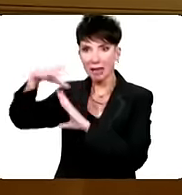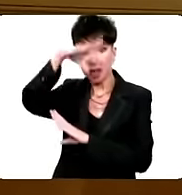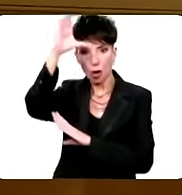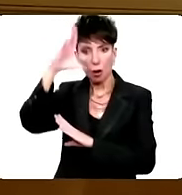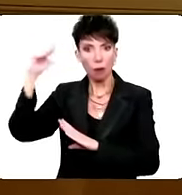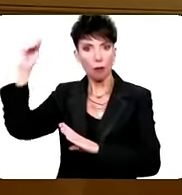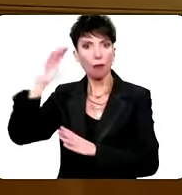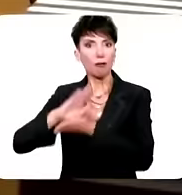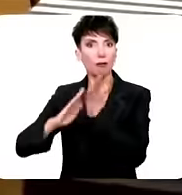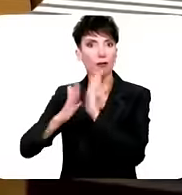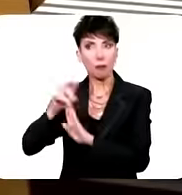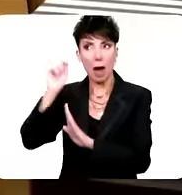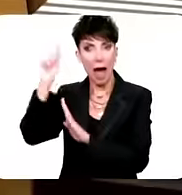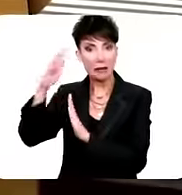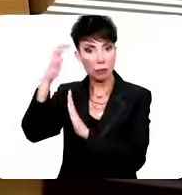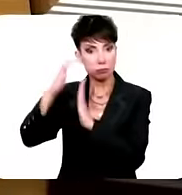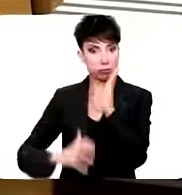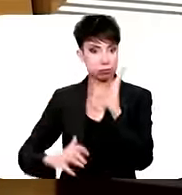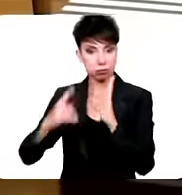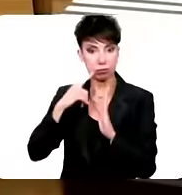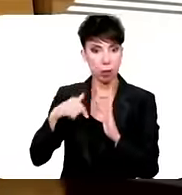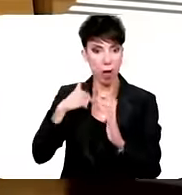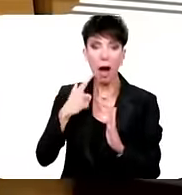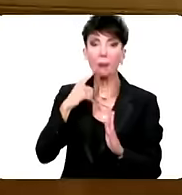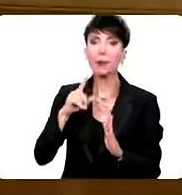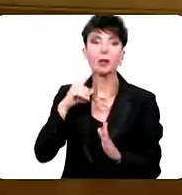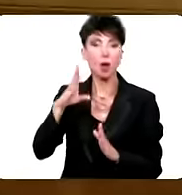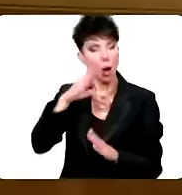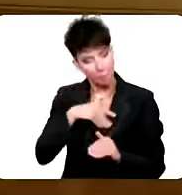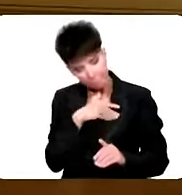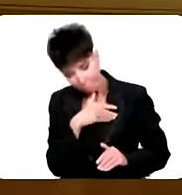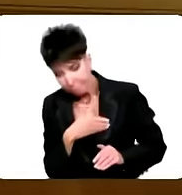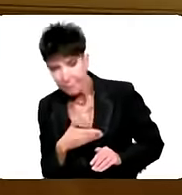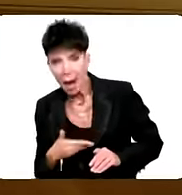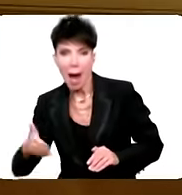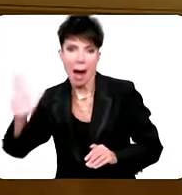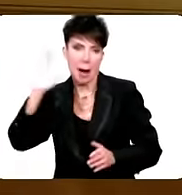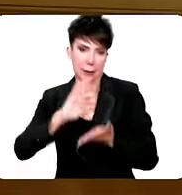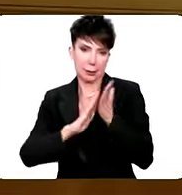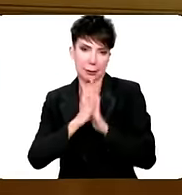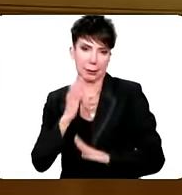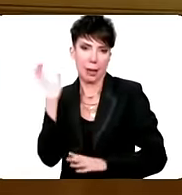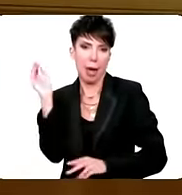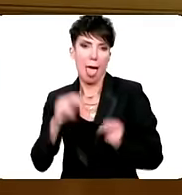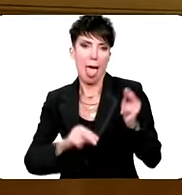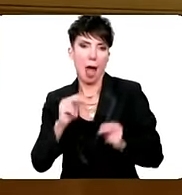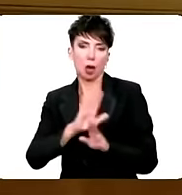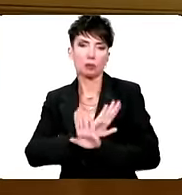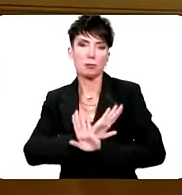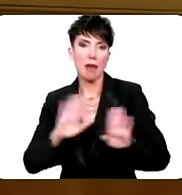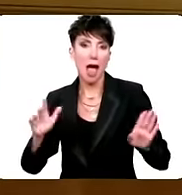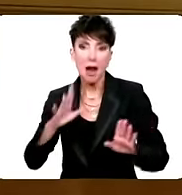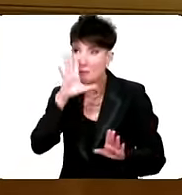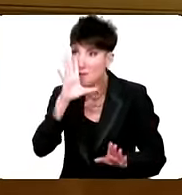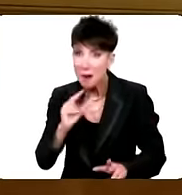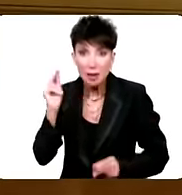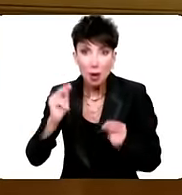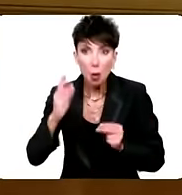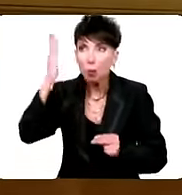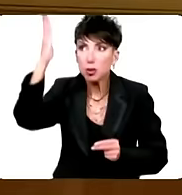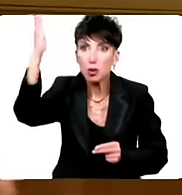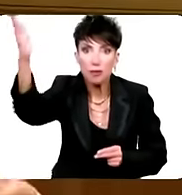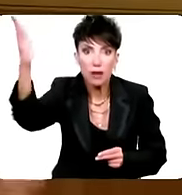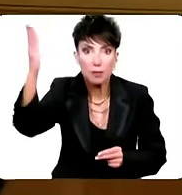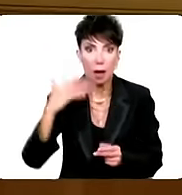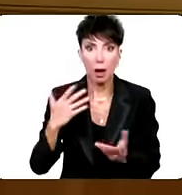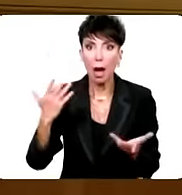εκλογές. Οπότε... Αλλά θα με δείτε να επανέρχομαι. Επανέρθετε. Στο ζήτημα του. Γιατί είναι μεγάλο πραγματικό πρόβλημα. Και η Ευρώπη έχει κανονιστική δυνατότητα